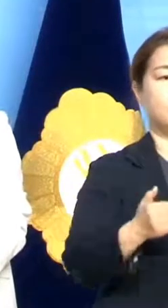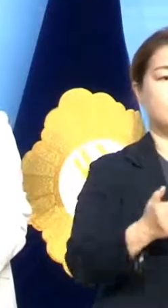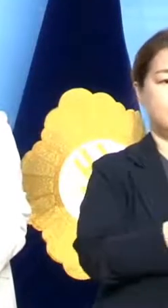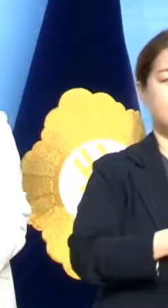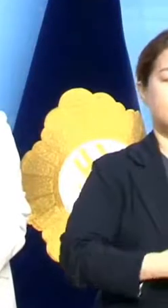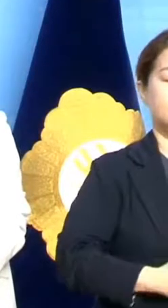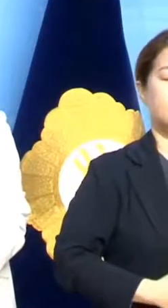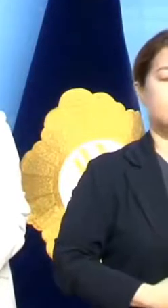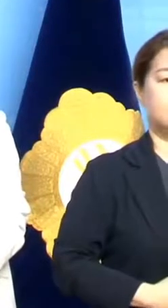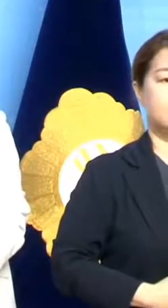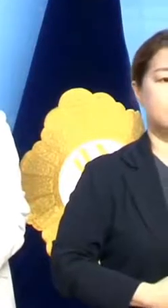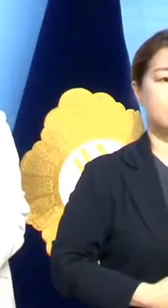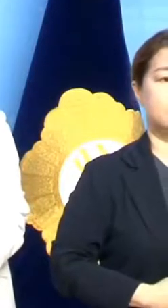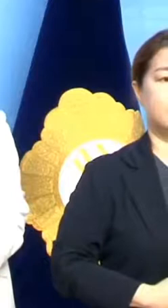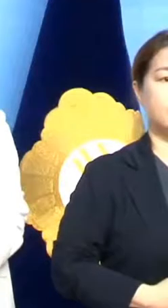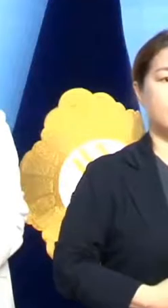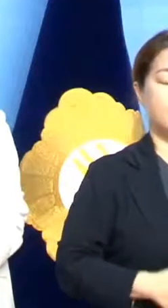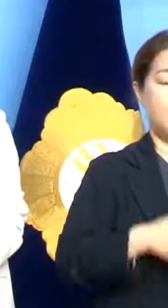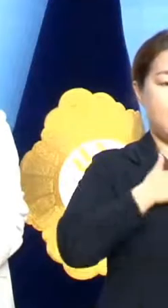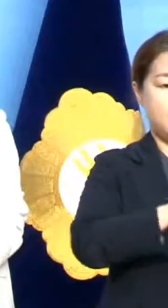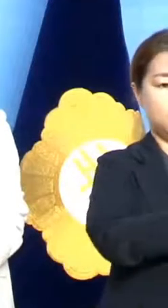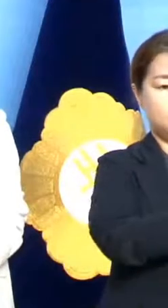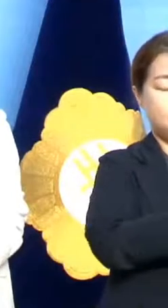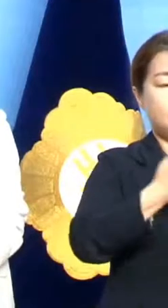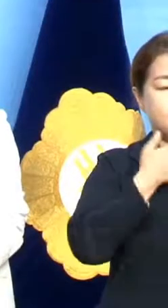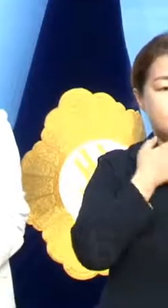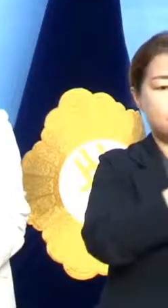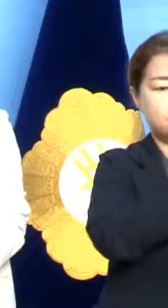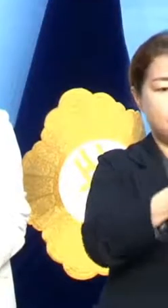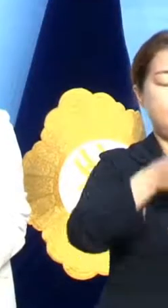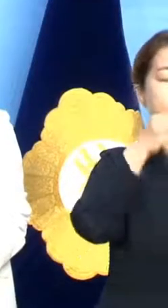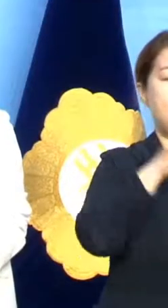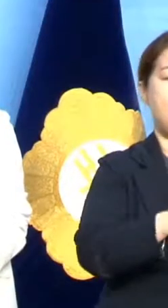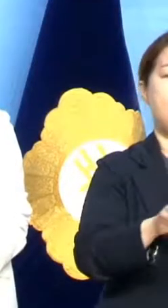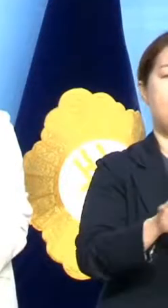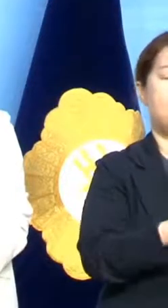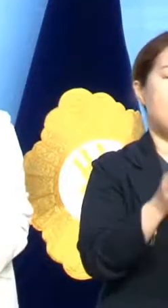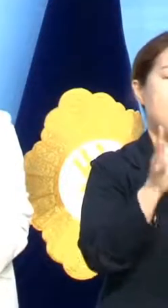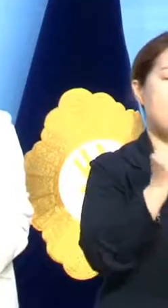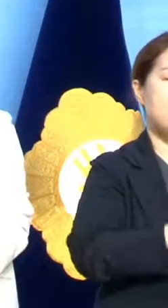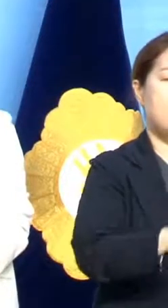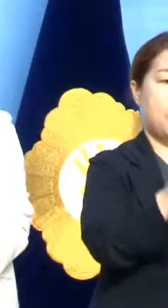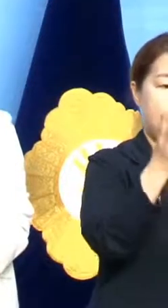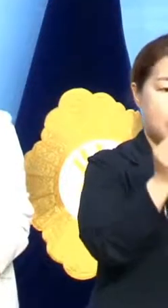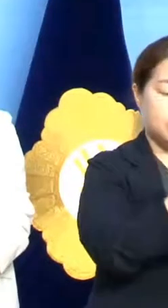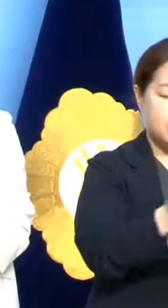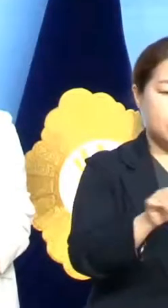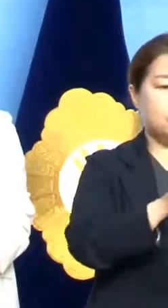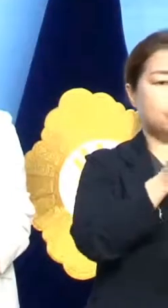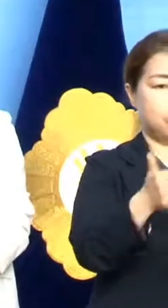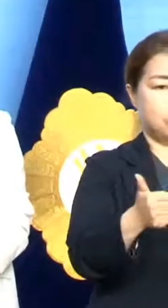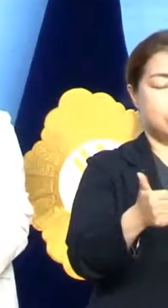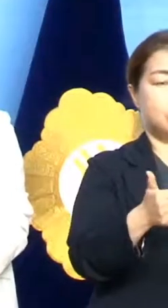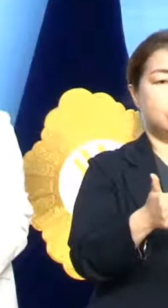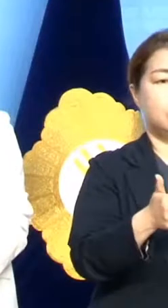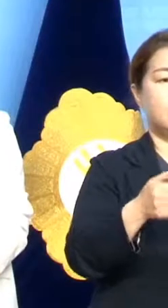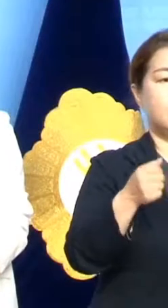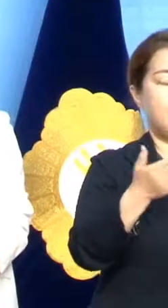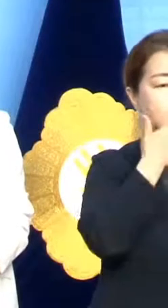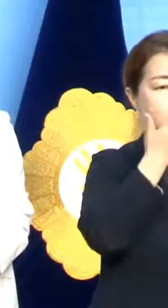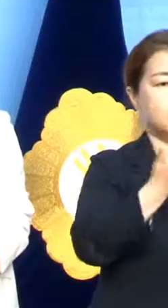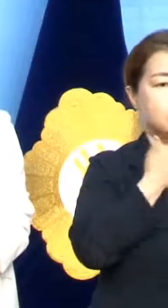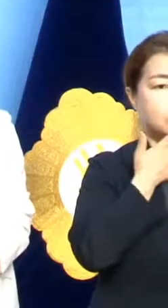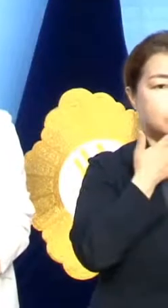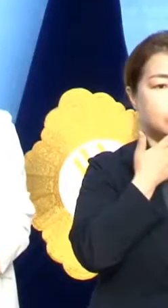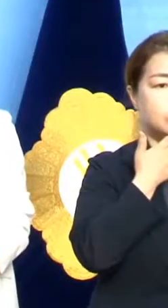사실이라는 것입니다 알려지지 않은 중 까지 포함하면 얼마나 많은 특별 노동자가 사망 했는지 가늠하기